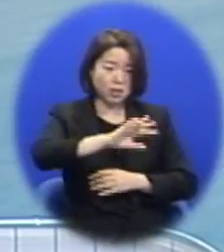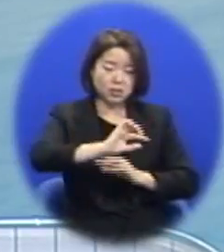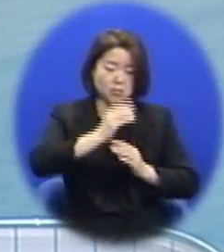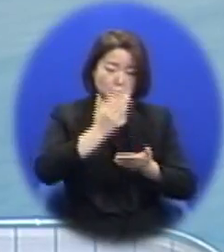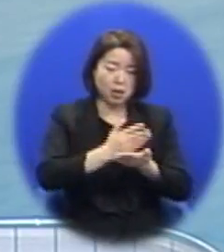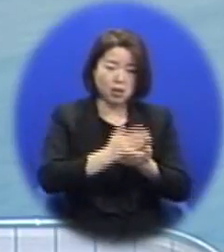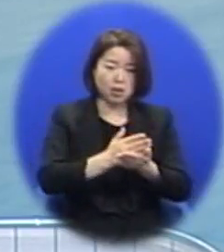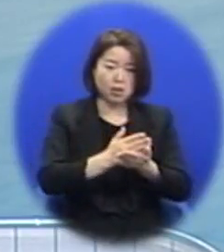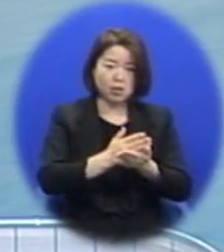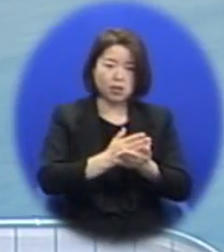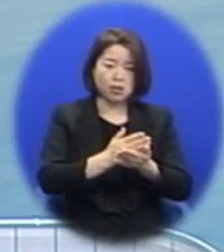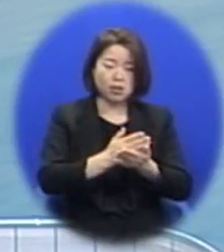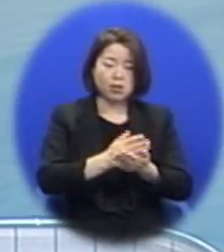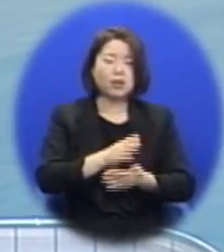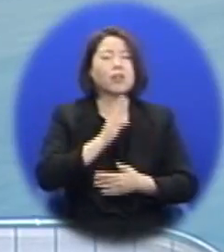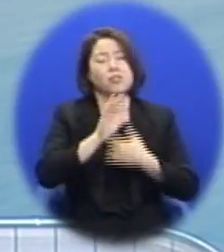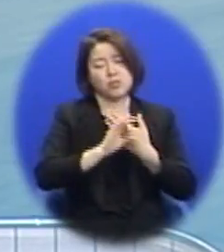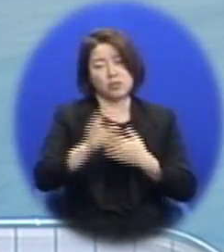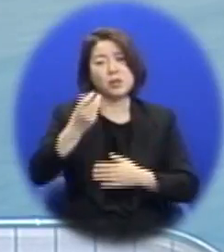성령께서 직접 가르쳐 주세요.